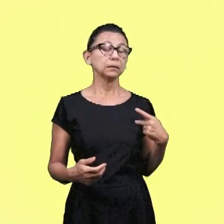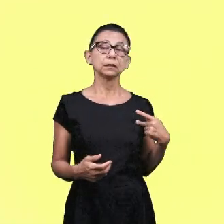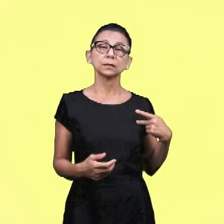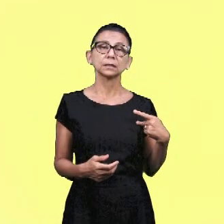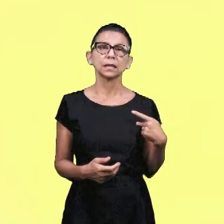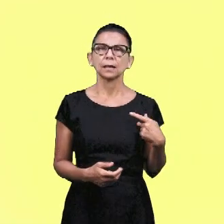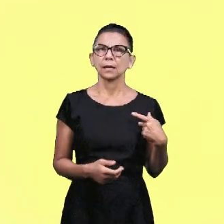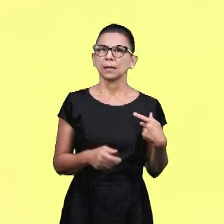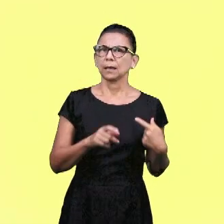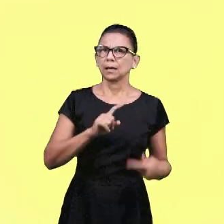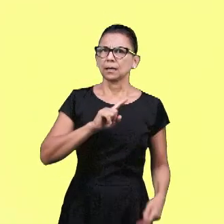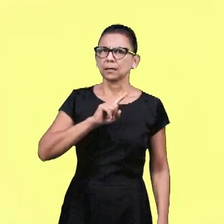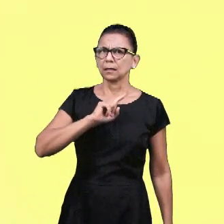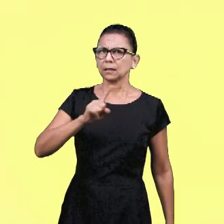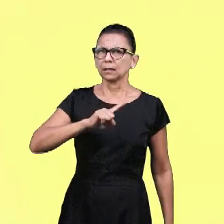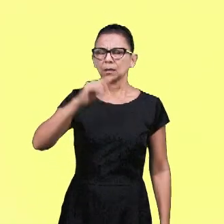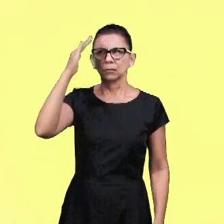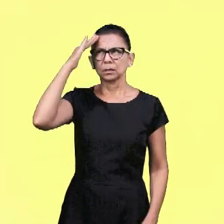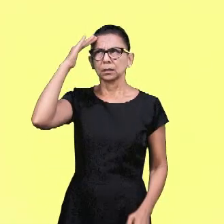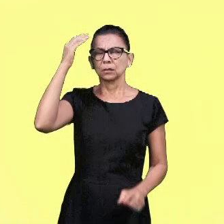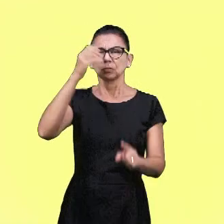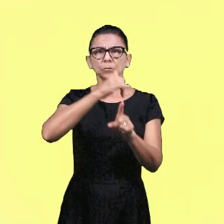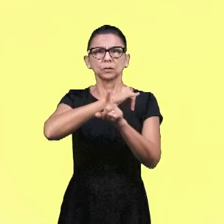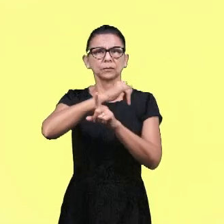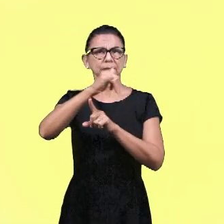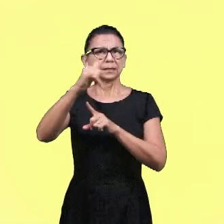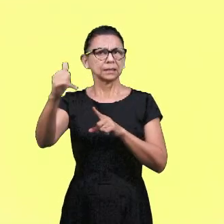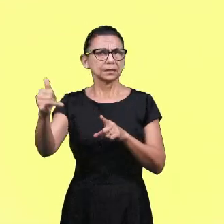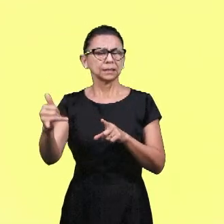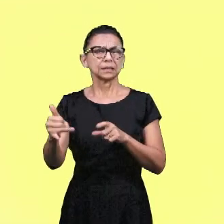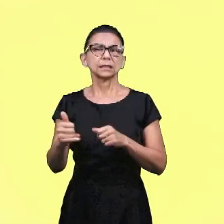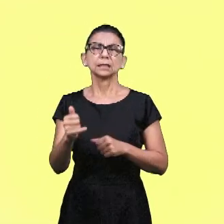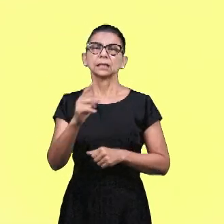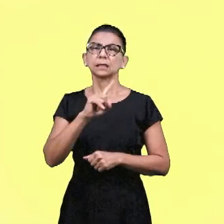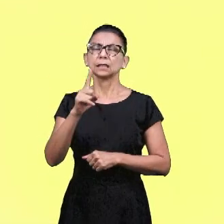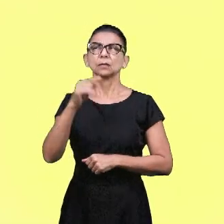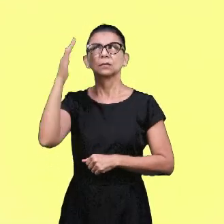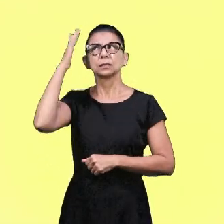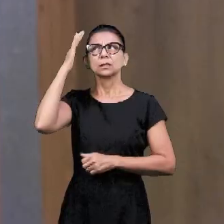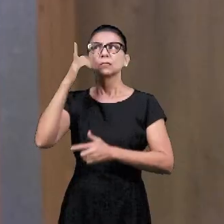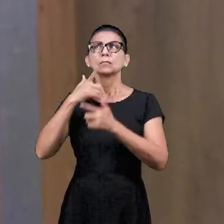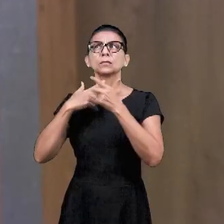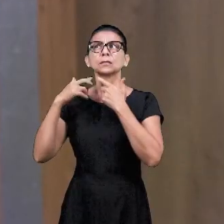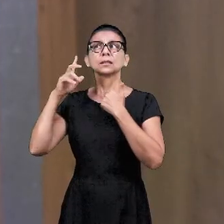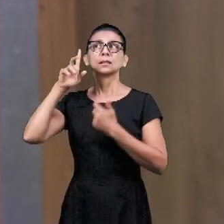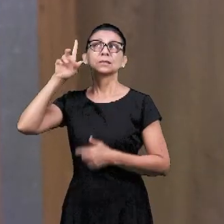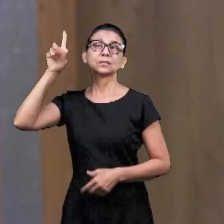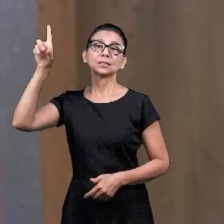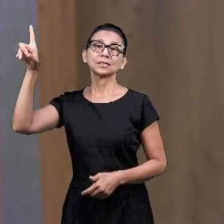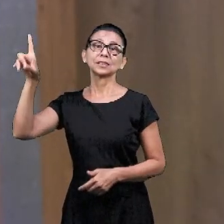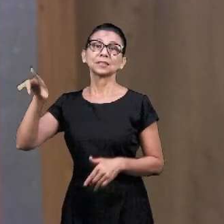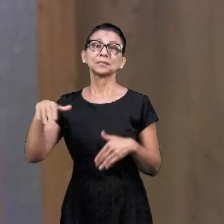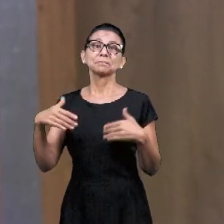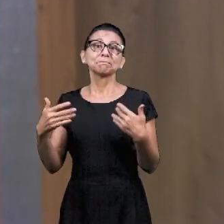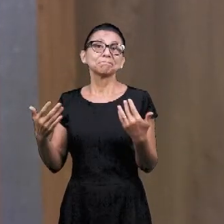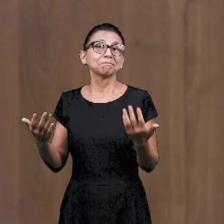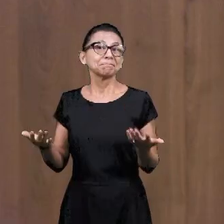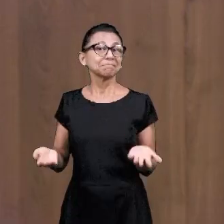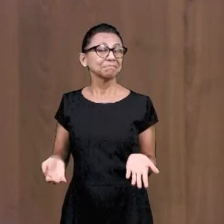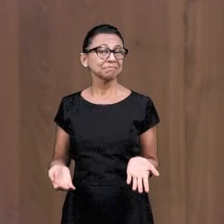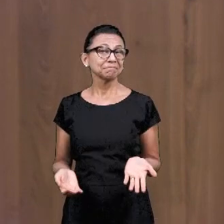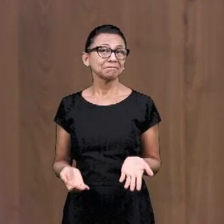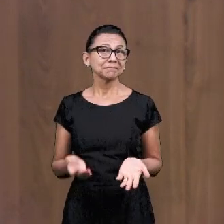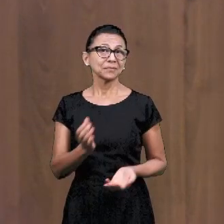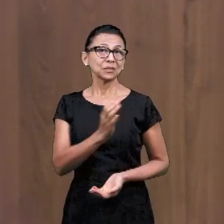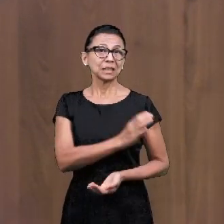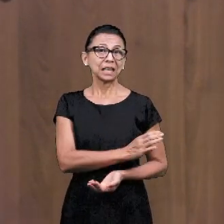terre, des choses de son cœur. Il n'a pas offert à Dieu ce qui était la volonté de Dieu, ce qui était agréable à Dieu.